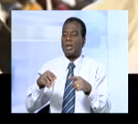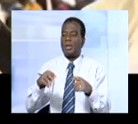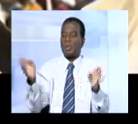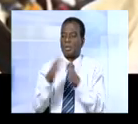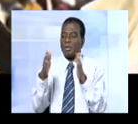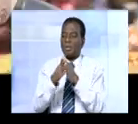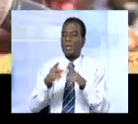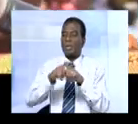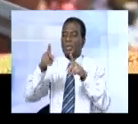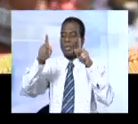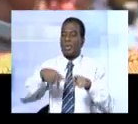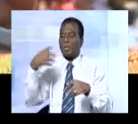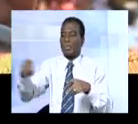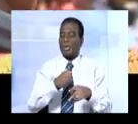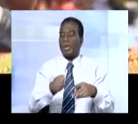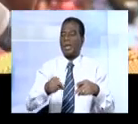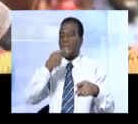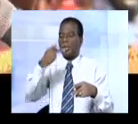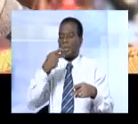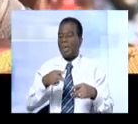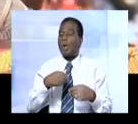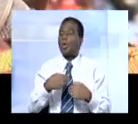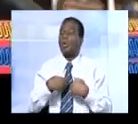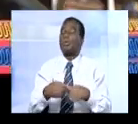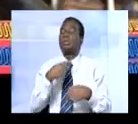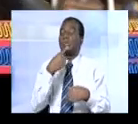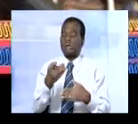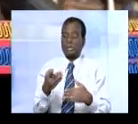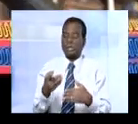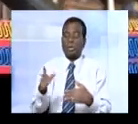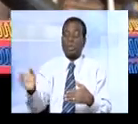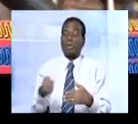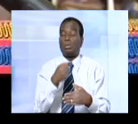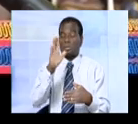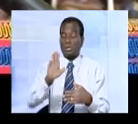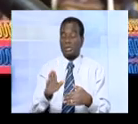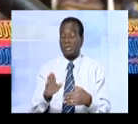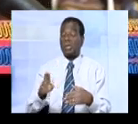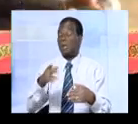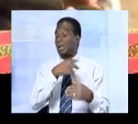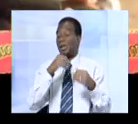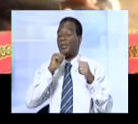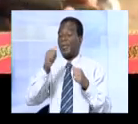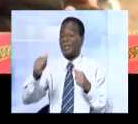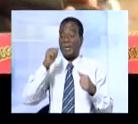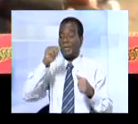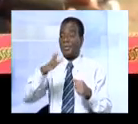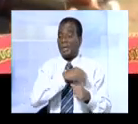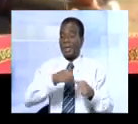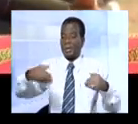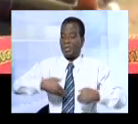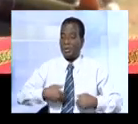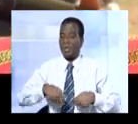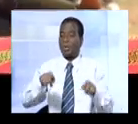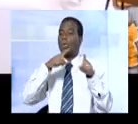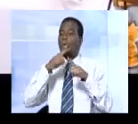les différents intervenants ont salué l'abnégation et la volonté de ces jeunes et de ces femmes du milieu rural d'assurer leur autonomie. Ils